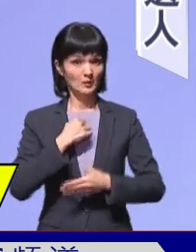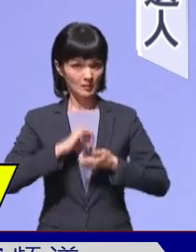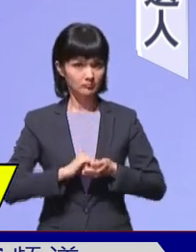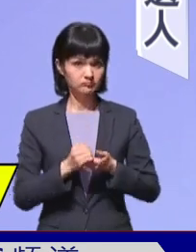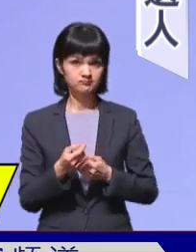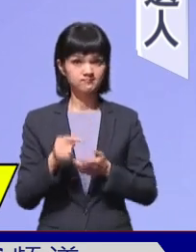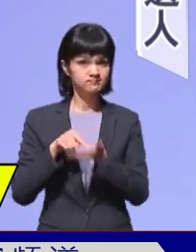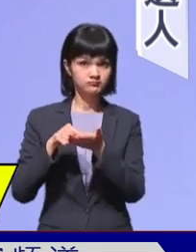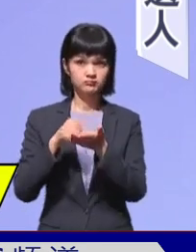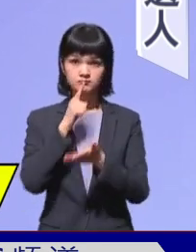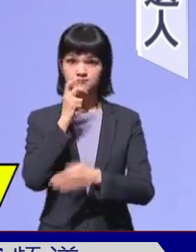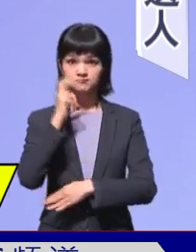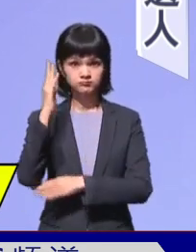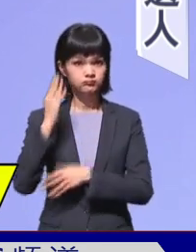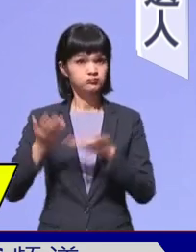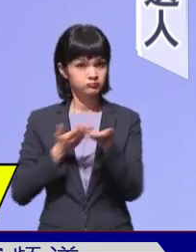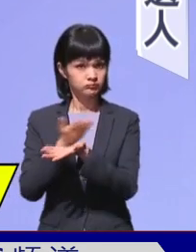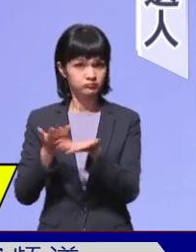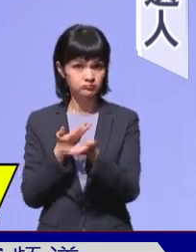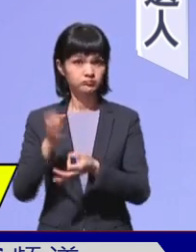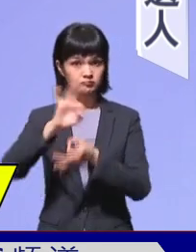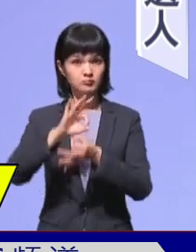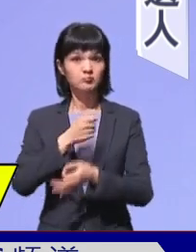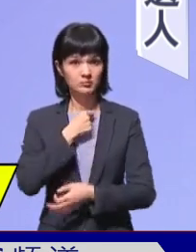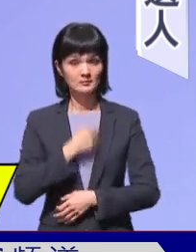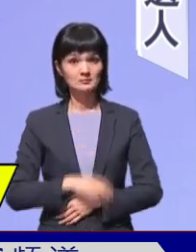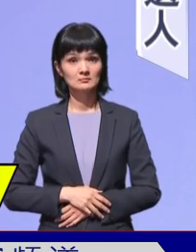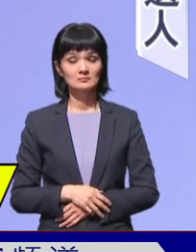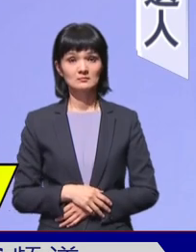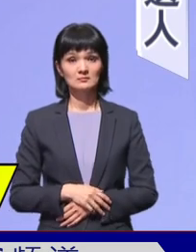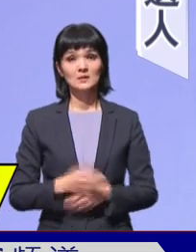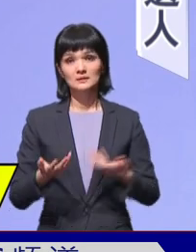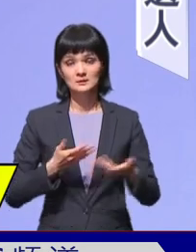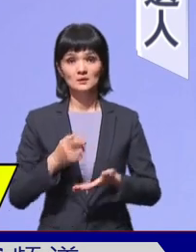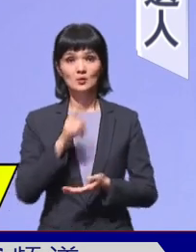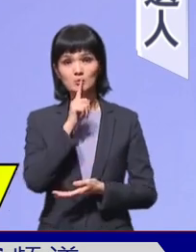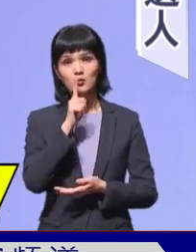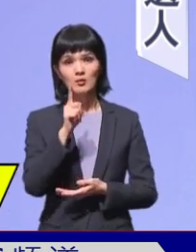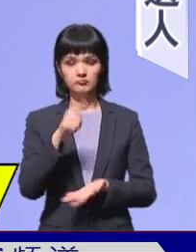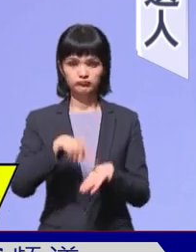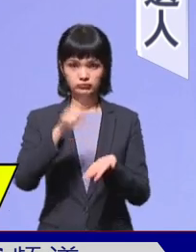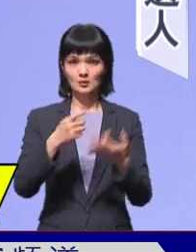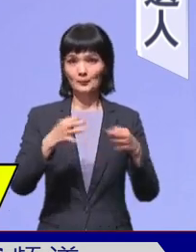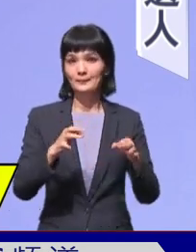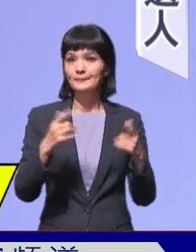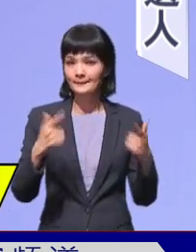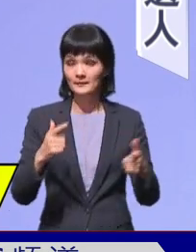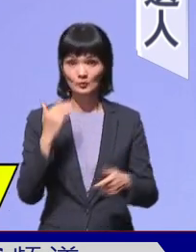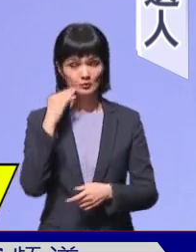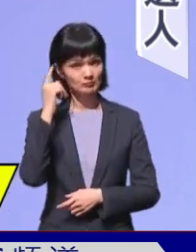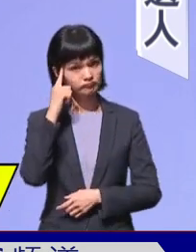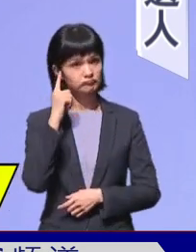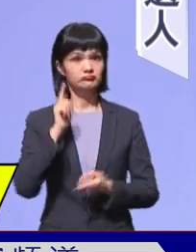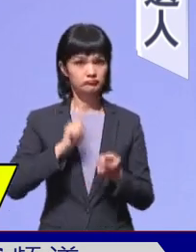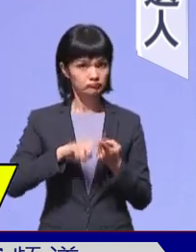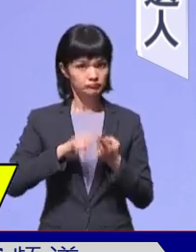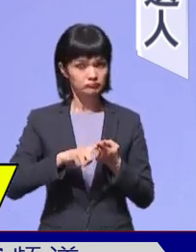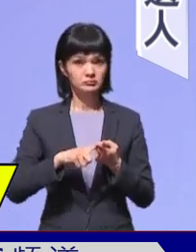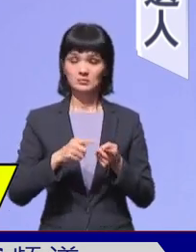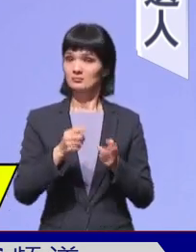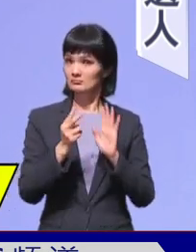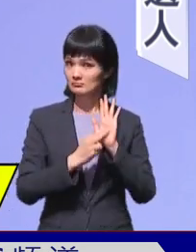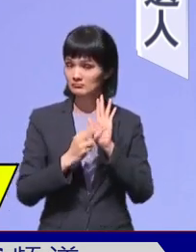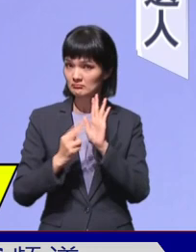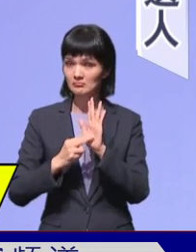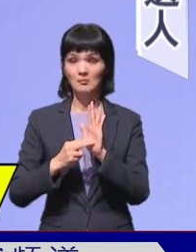我当然会跟中央来沟通。所有的事情不是讲过一遍就好，所有的事情如果觉得有道理，应该把道理